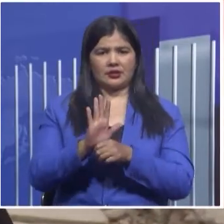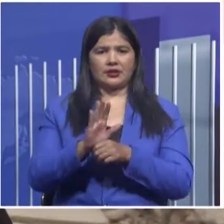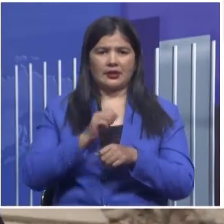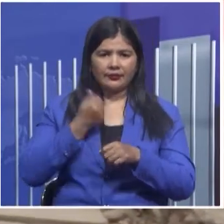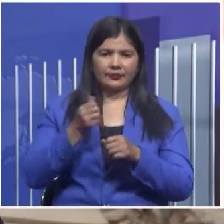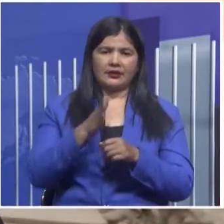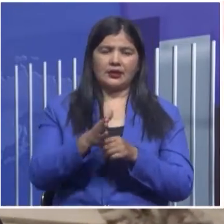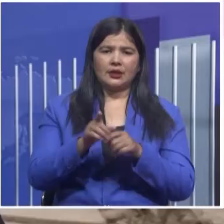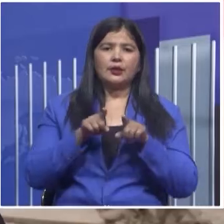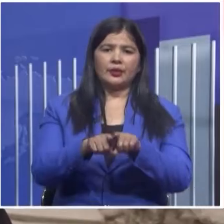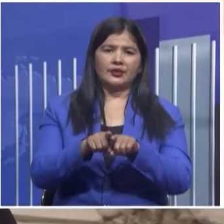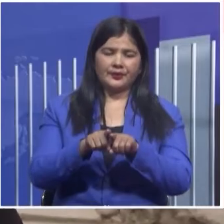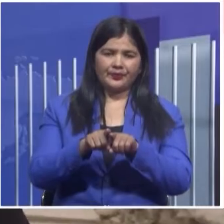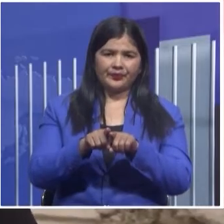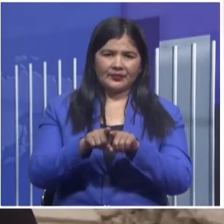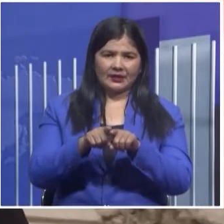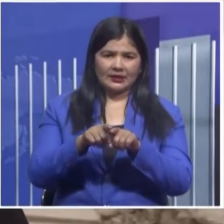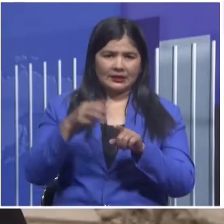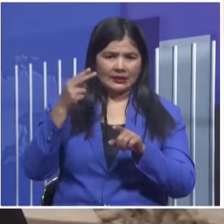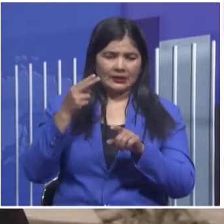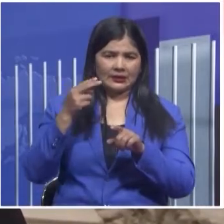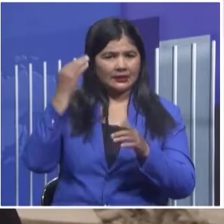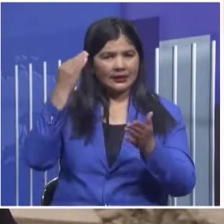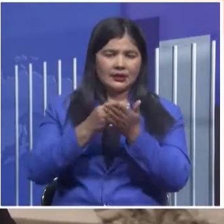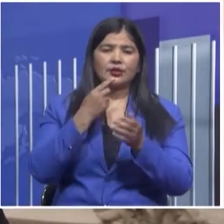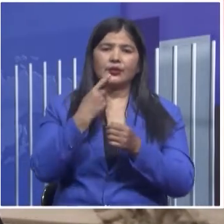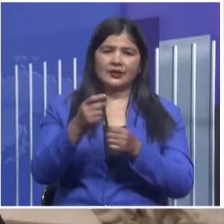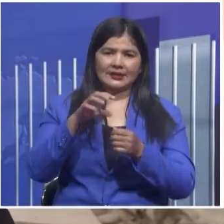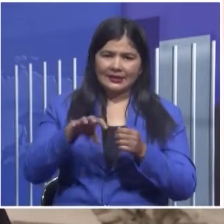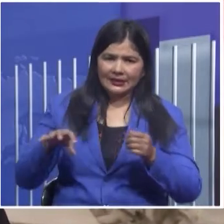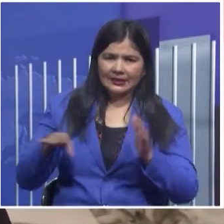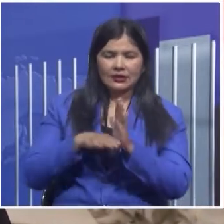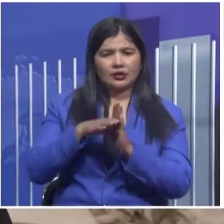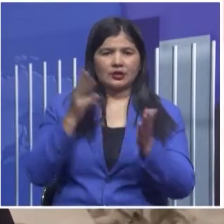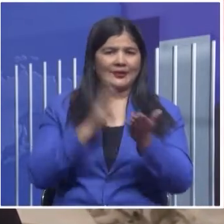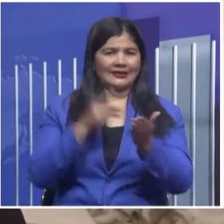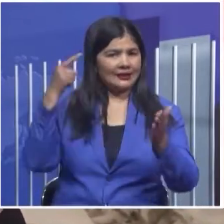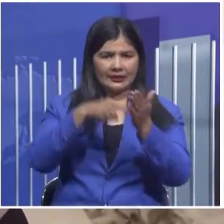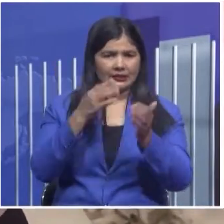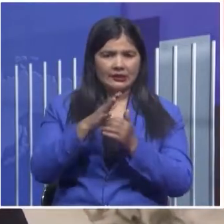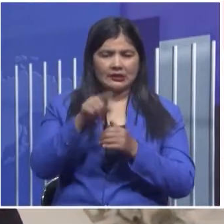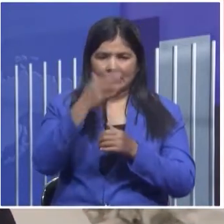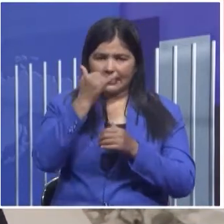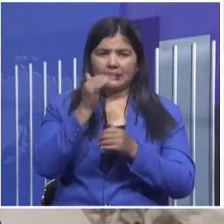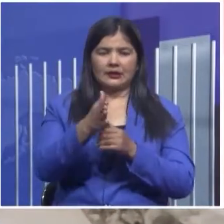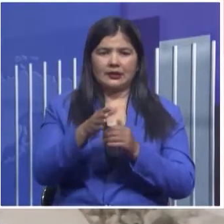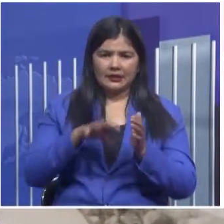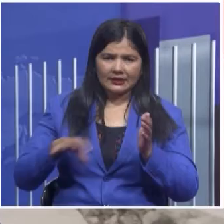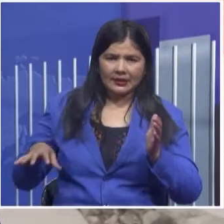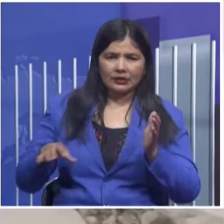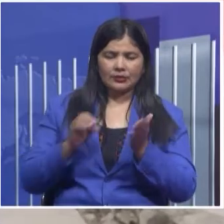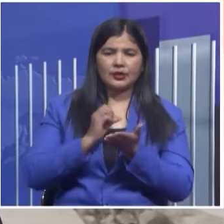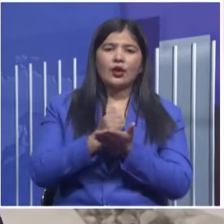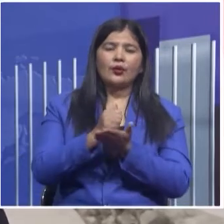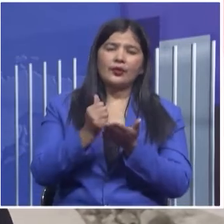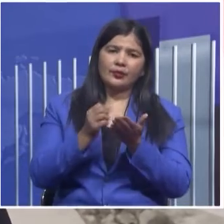पनि सतर्कता भयो भने स्थानीयको मात्रै हात हुँदैन, स्थानीय तहले मात्रै हेर्दैन, त्यस कारणले गर्दाखेरि स्थानीयले पनि एकदमै पहल गर्नुपर्छ।